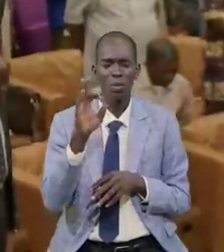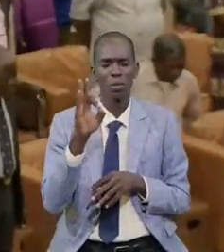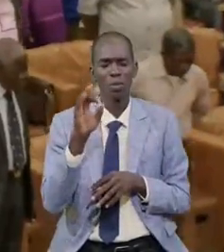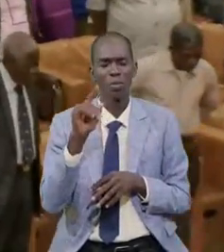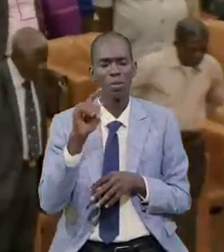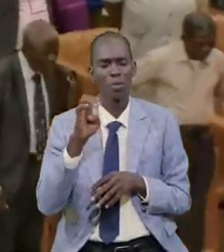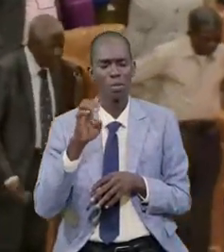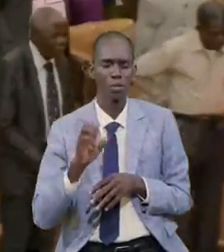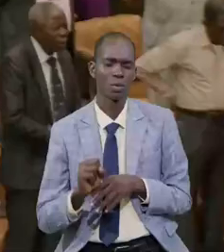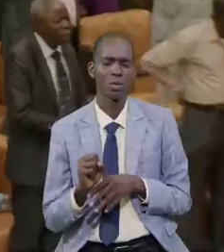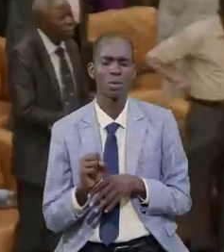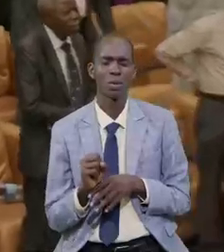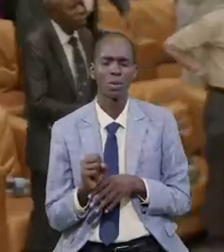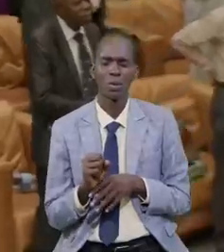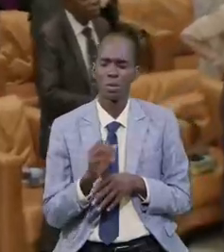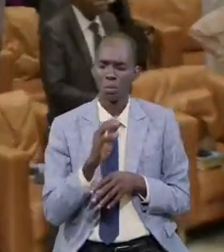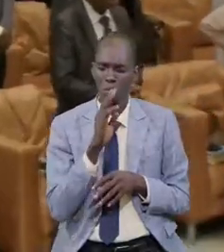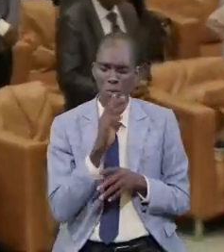petits renards.